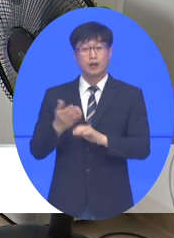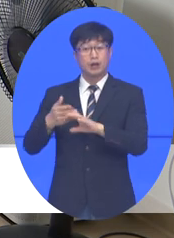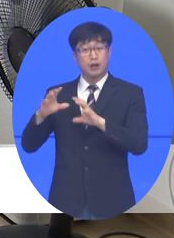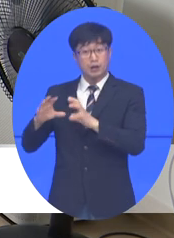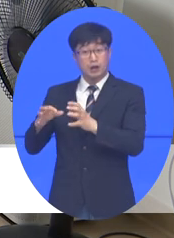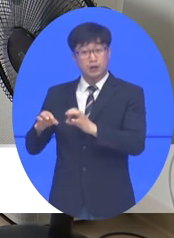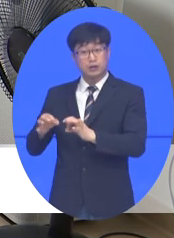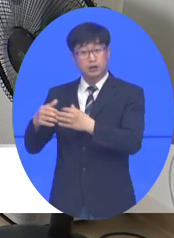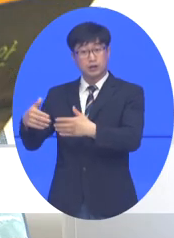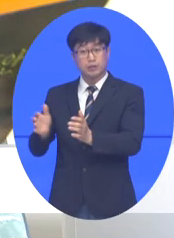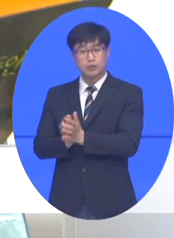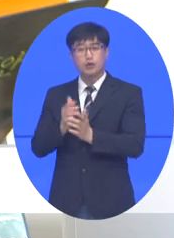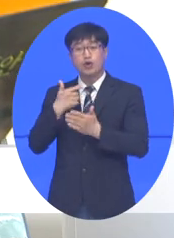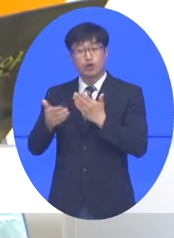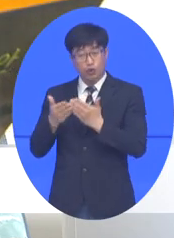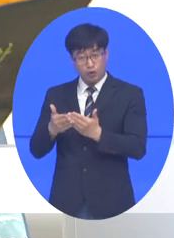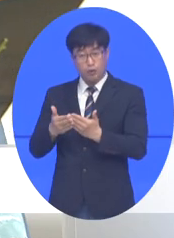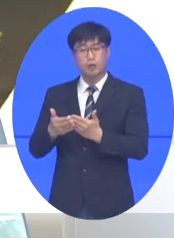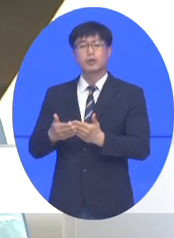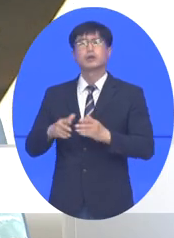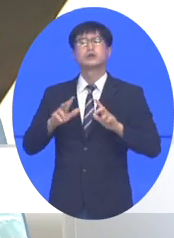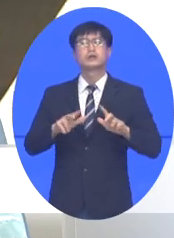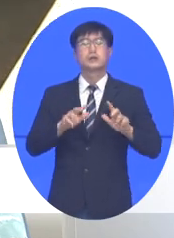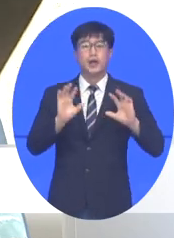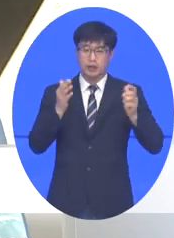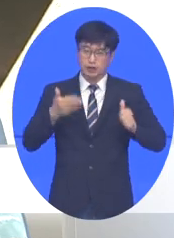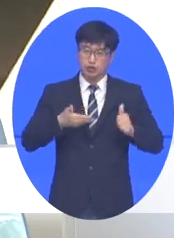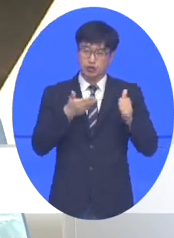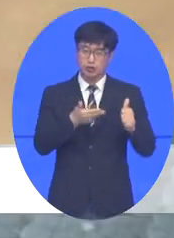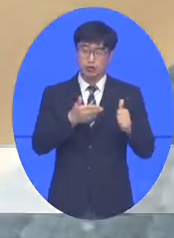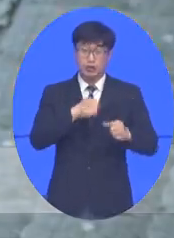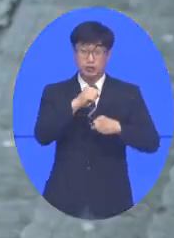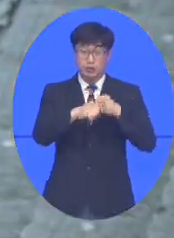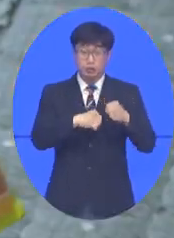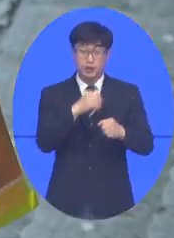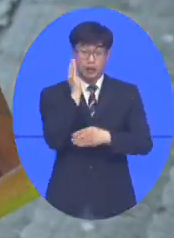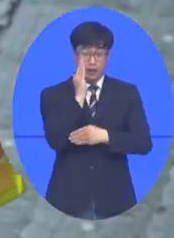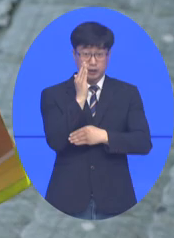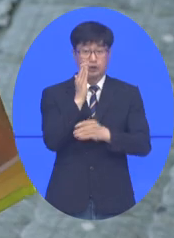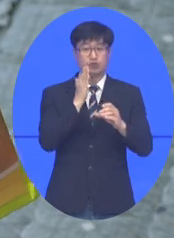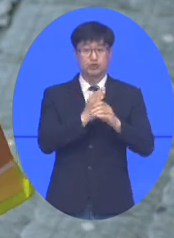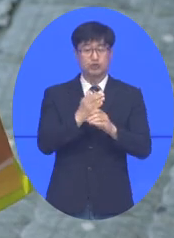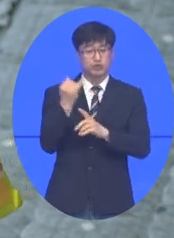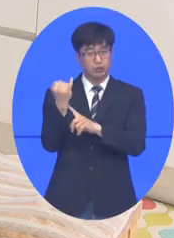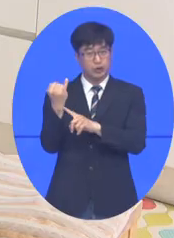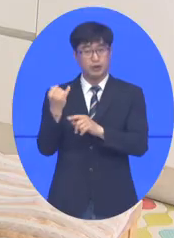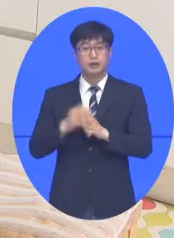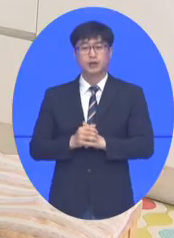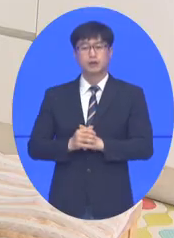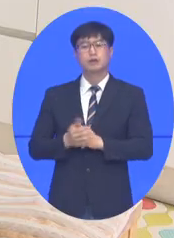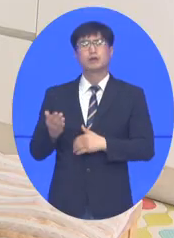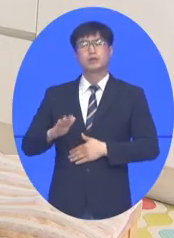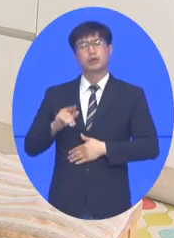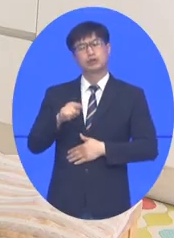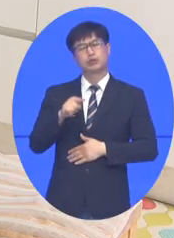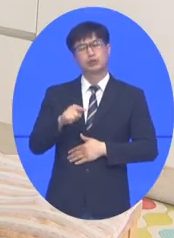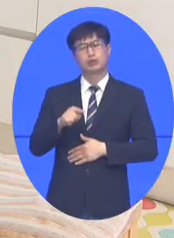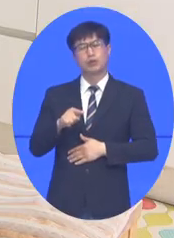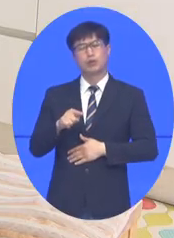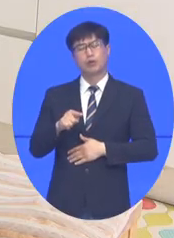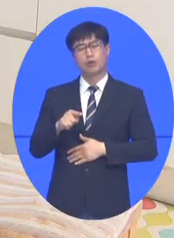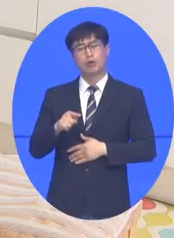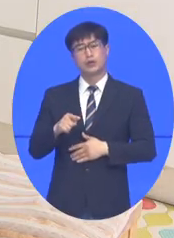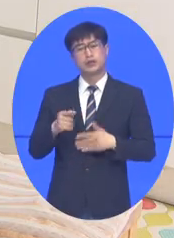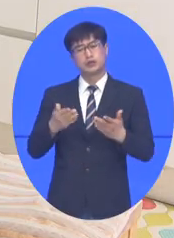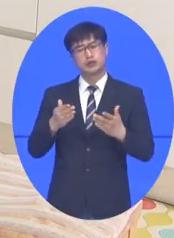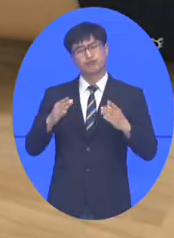외국계 재무팀에서 경력을 쌓아왔지만 지금은 아이를 키우며 프리랜서 강사로 일하고 있는 안영진 씨. 하지만 그마저도 거의